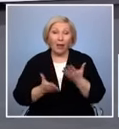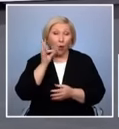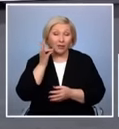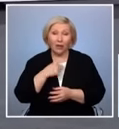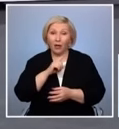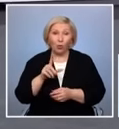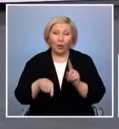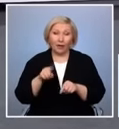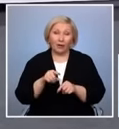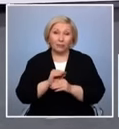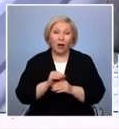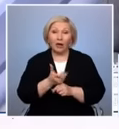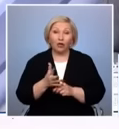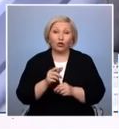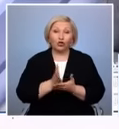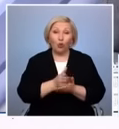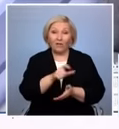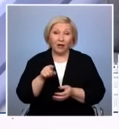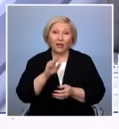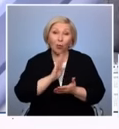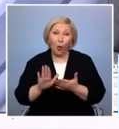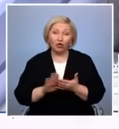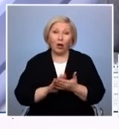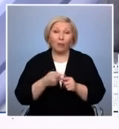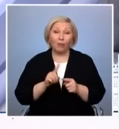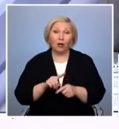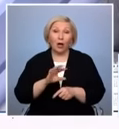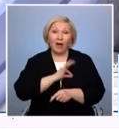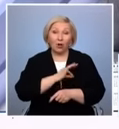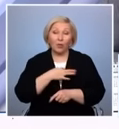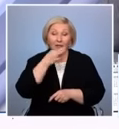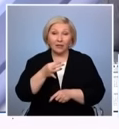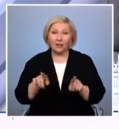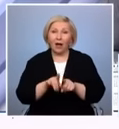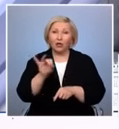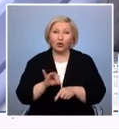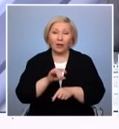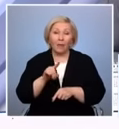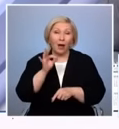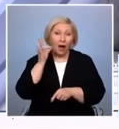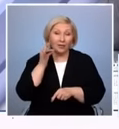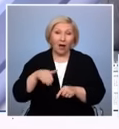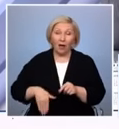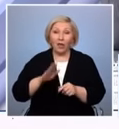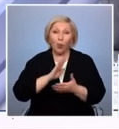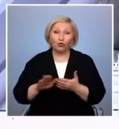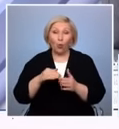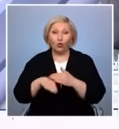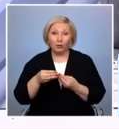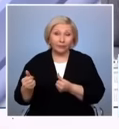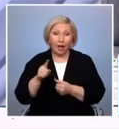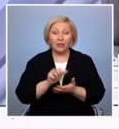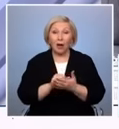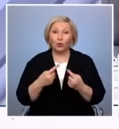денег нет, денег нет, денег нет. Это вот соображение шло рефреном через всю прямую линию. То есть, в отличие от